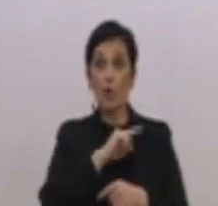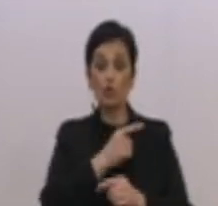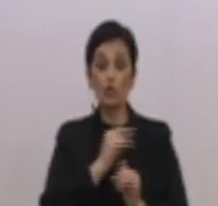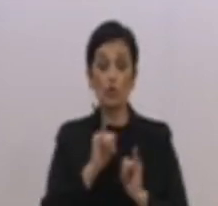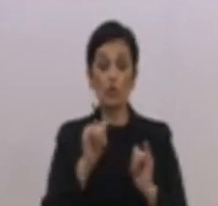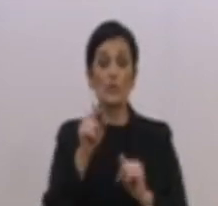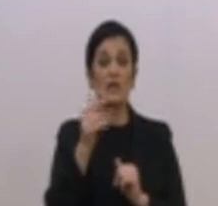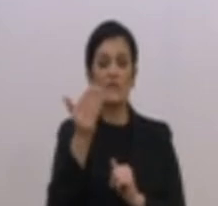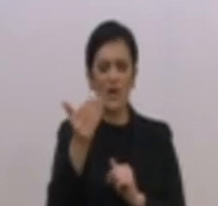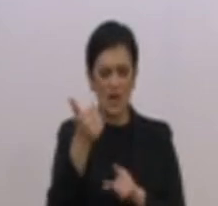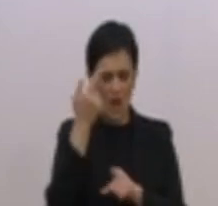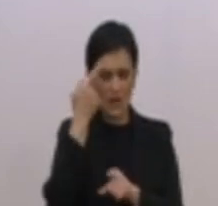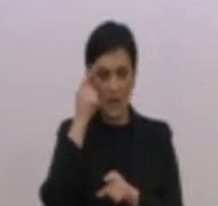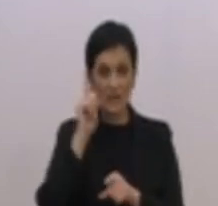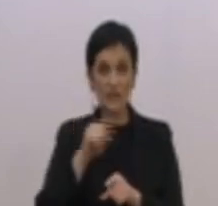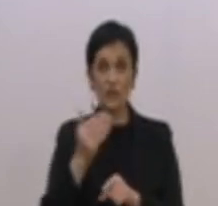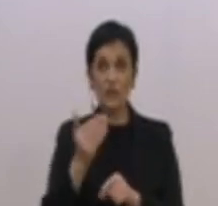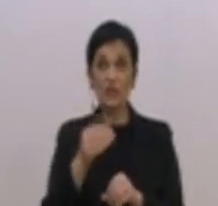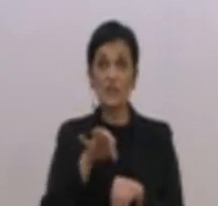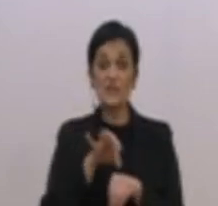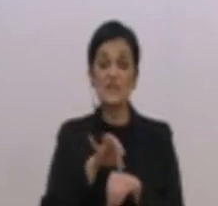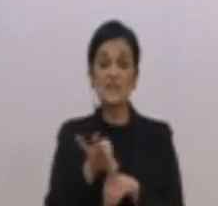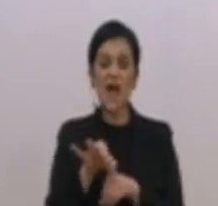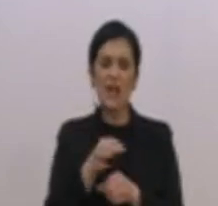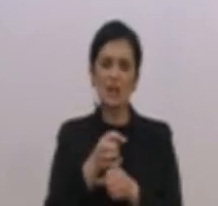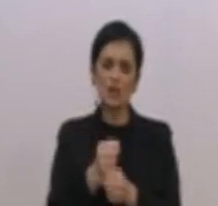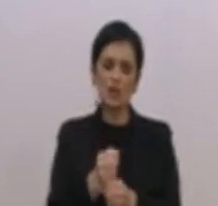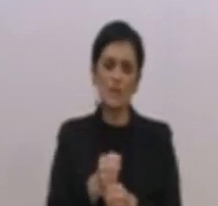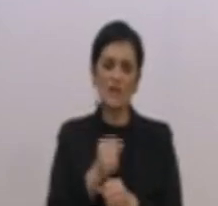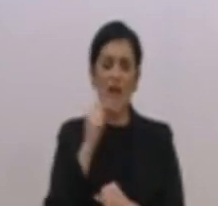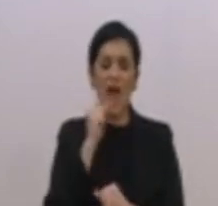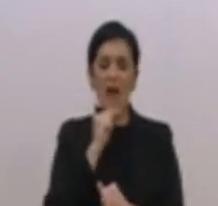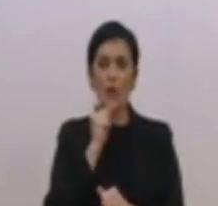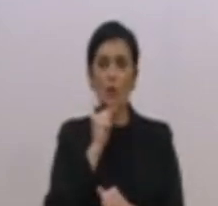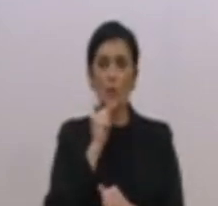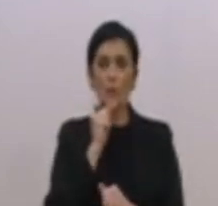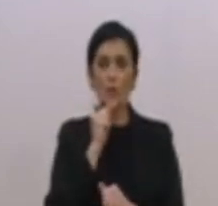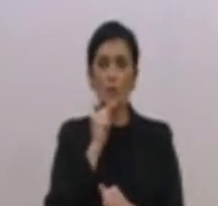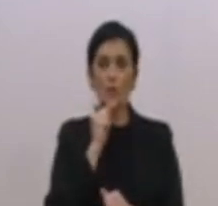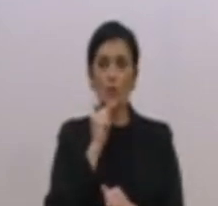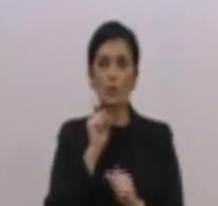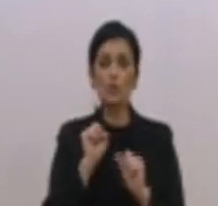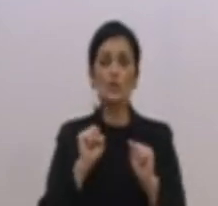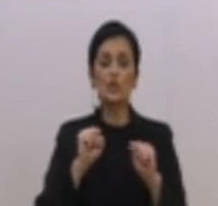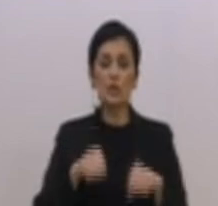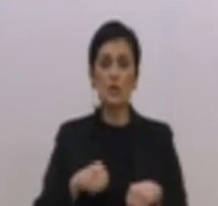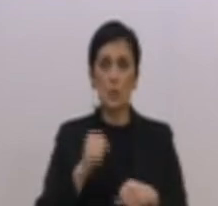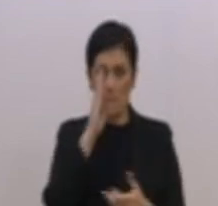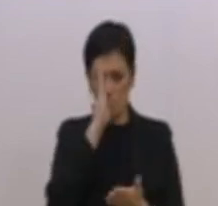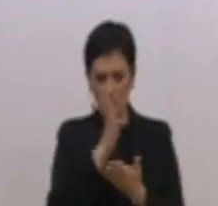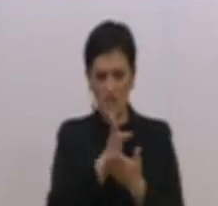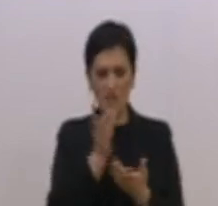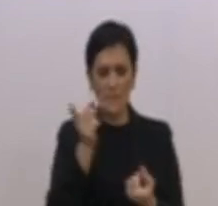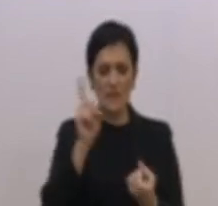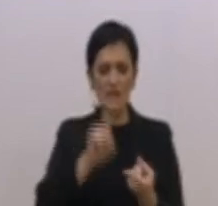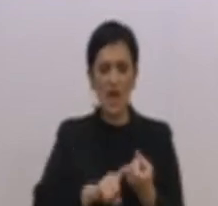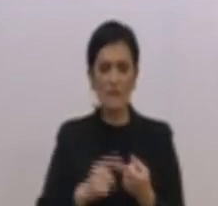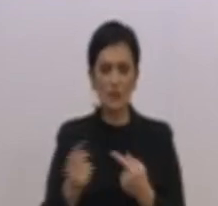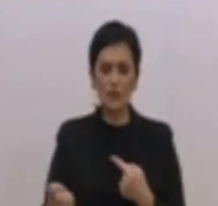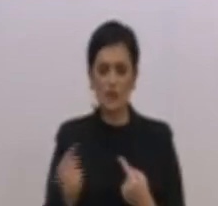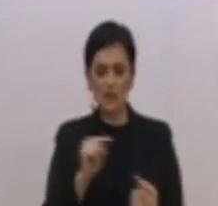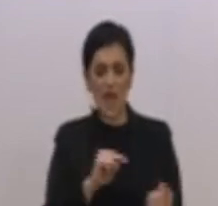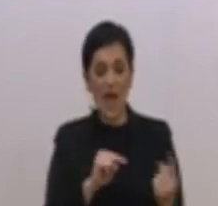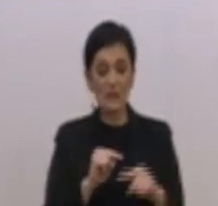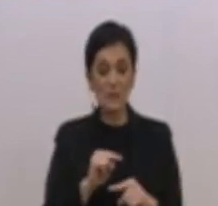კარგად იცით, რომ ძალადობა, შევიწროება და ეკონომიკური შესაძლებლობები პირდაპირ კავშირშია ერთმანეთთან